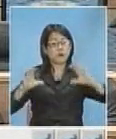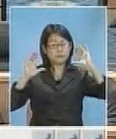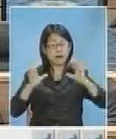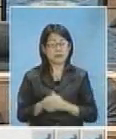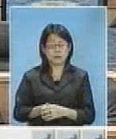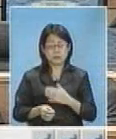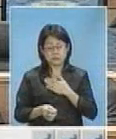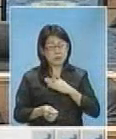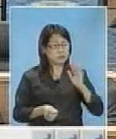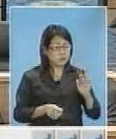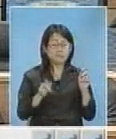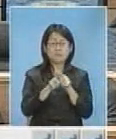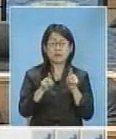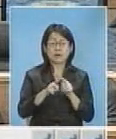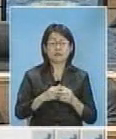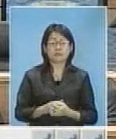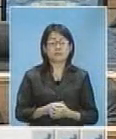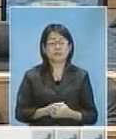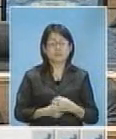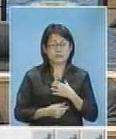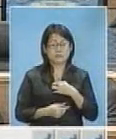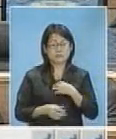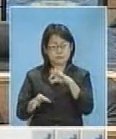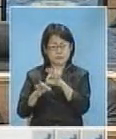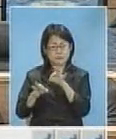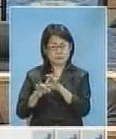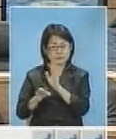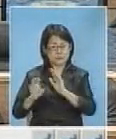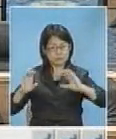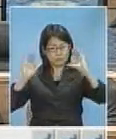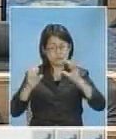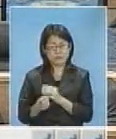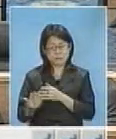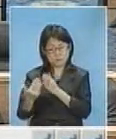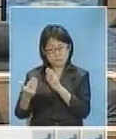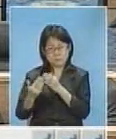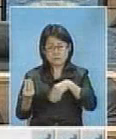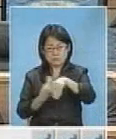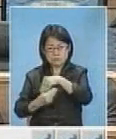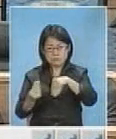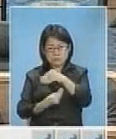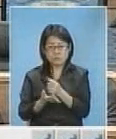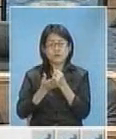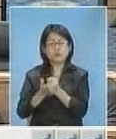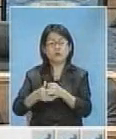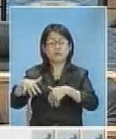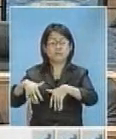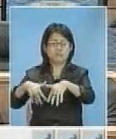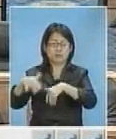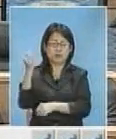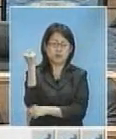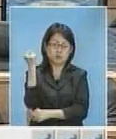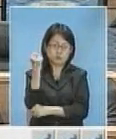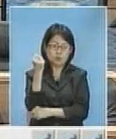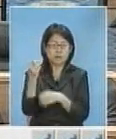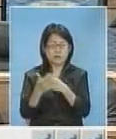ของท่านด้วยก็ต้องการที่จะใช้ธนาคารของรัฐเป็นเครื่องมือในการดูแลพี่น้องประชาชนที่มีรายได้น้อยพี่น้องประชาชน